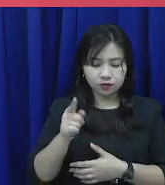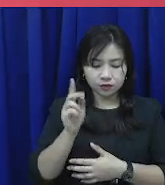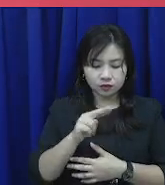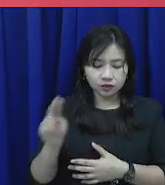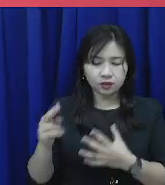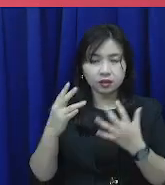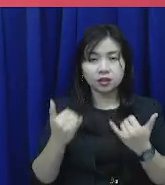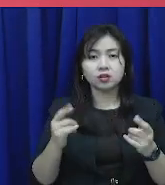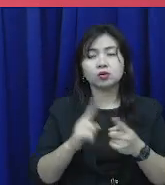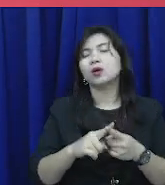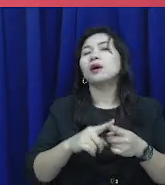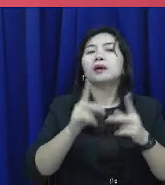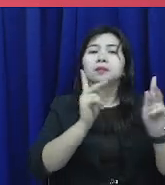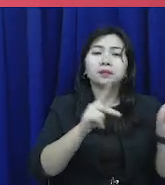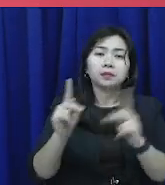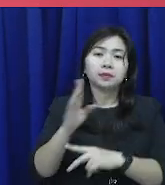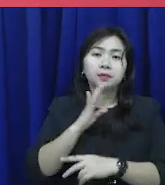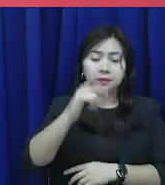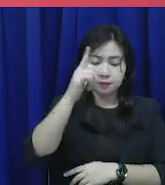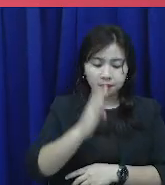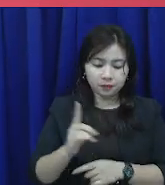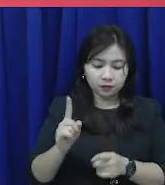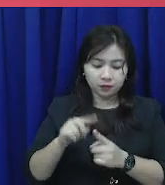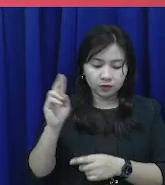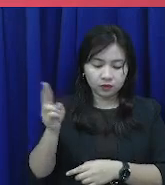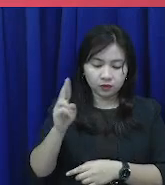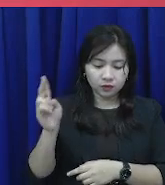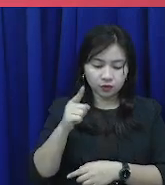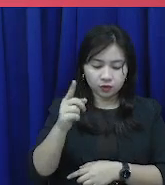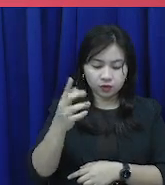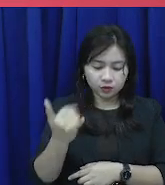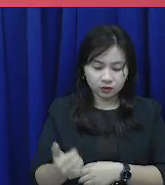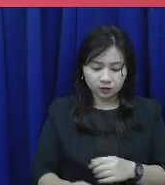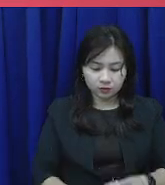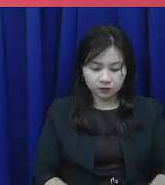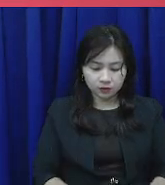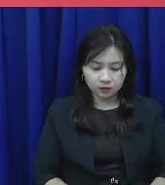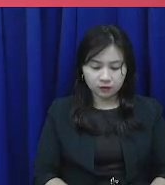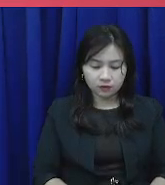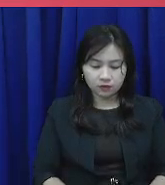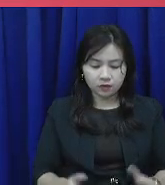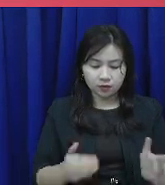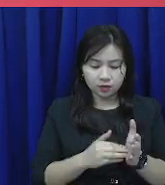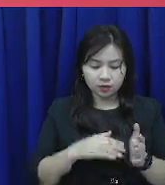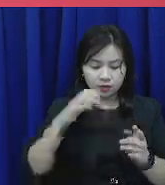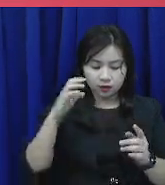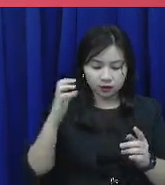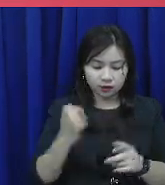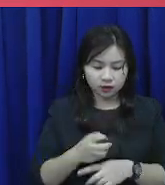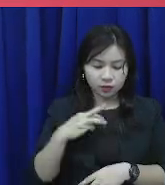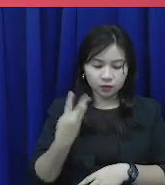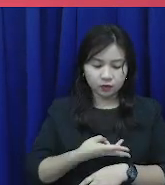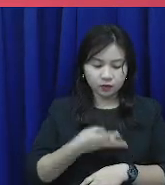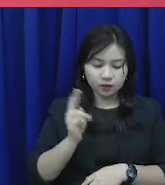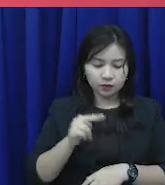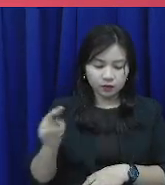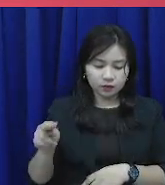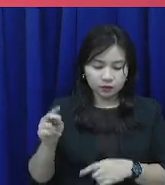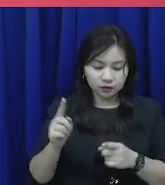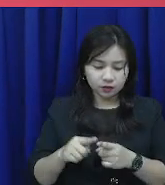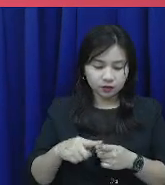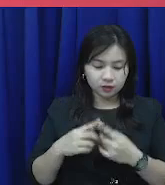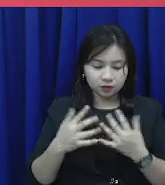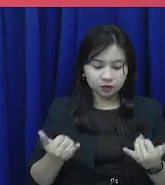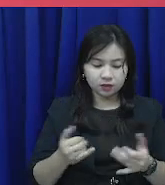prepared for God to be you for to use you you see dapat handa tayo that's cultivation cultivating yourself is